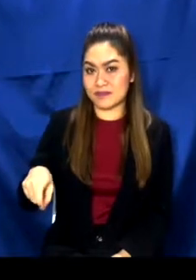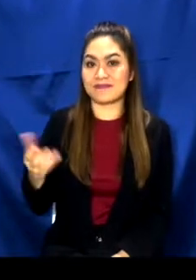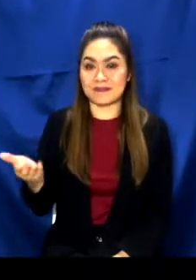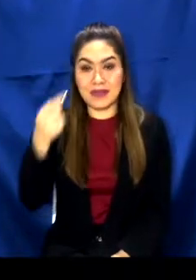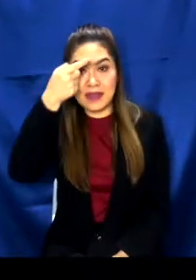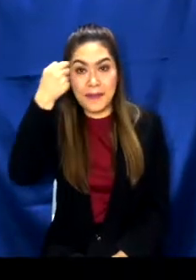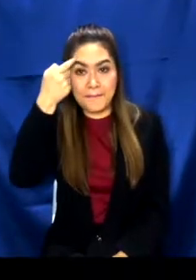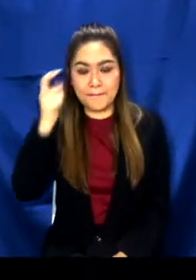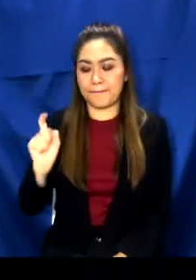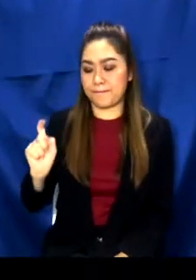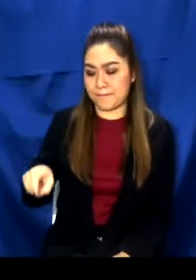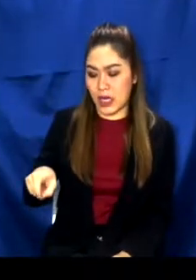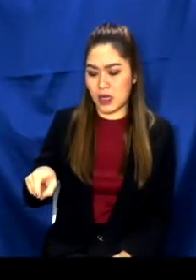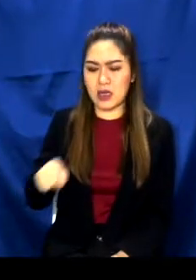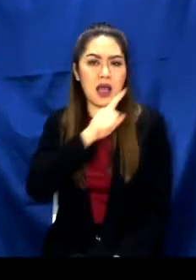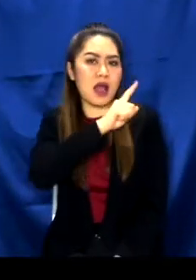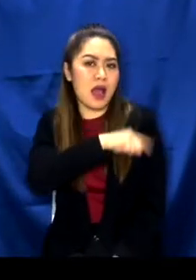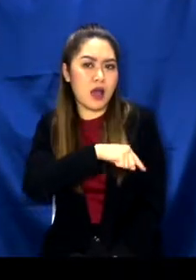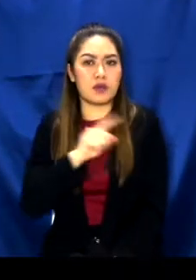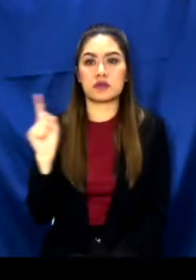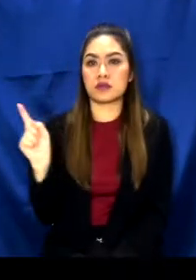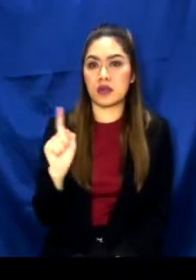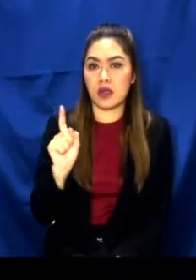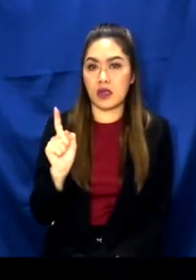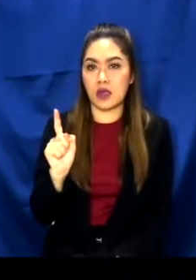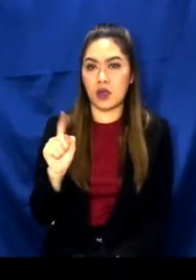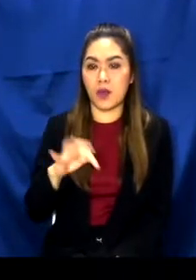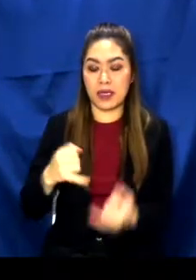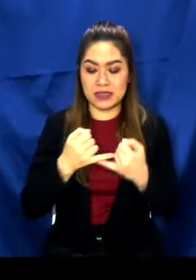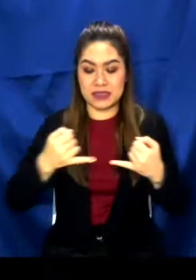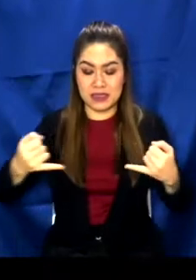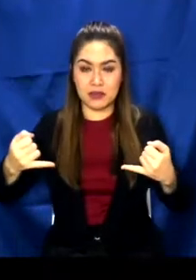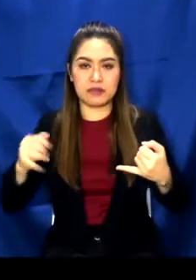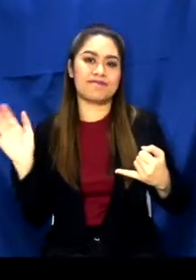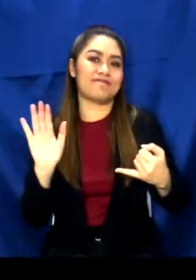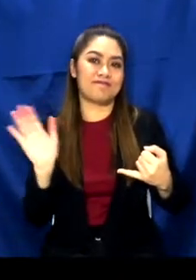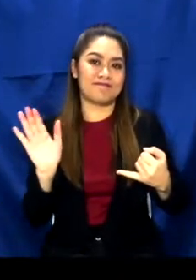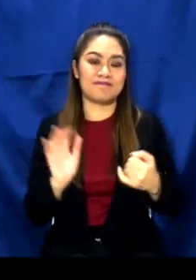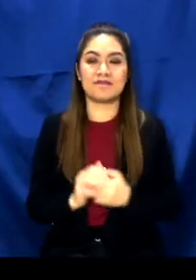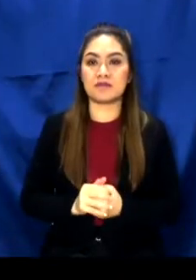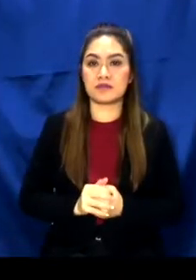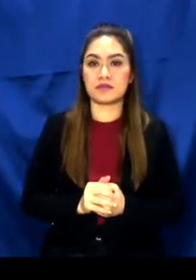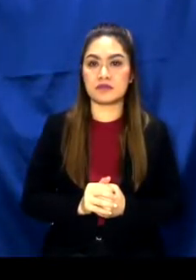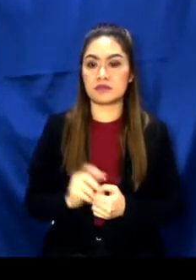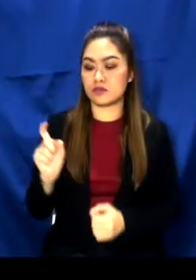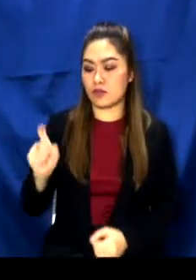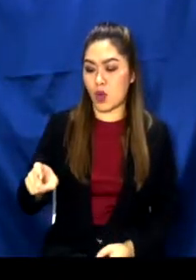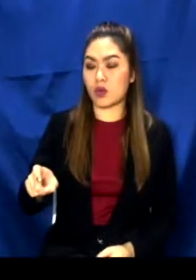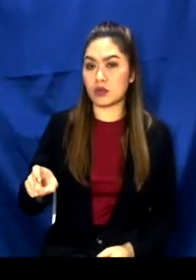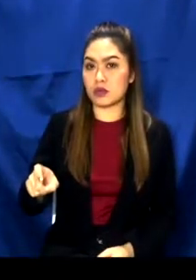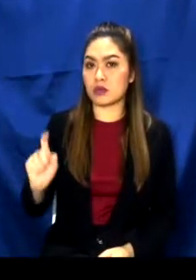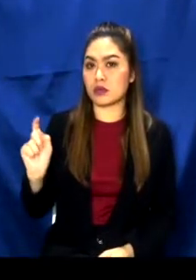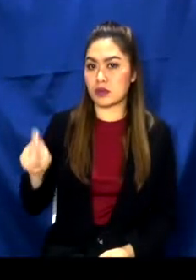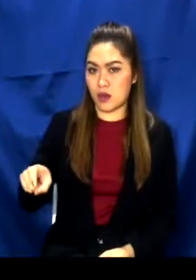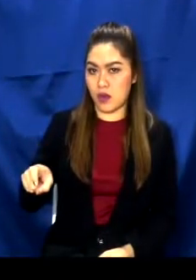ดำส่วนลูกศรสีขาวเนี่ยมันจะเป็นการดึงเส้นนะคะเราจะไม่ใช้เราจะใช้แค่วัตถุเราจะใช้แ